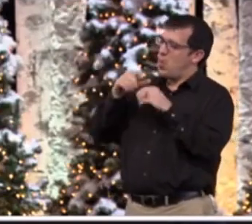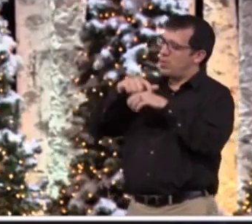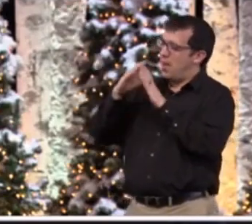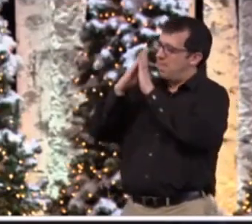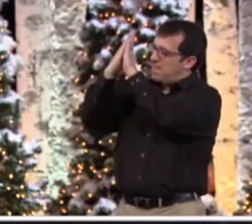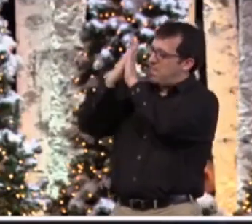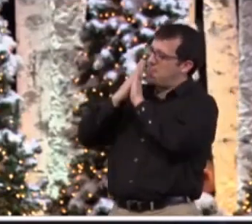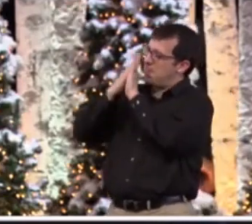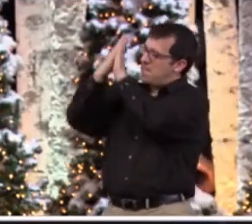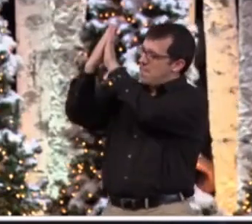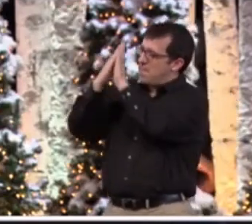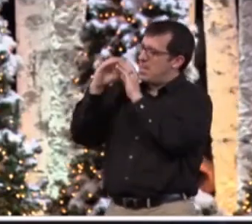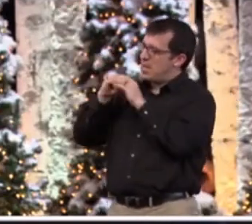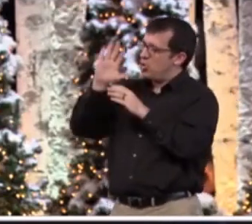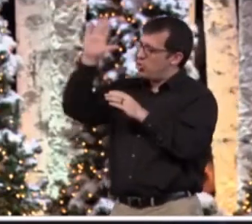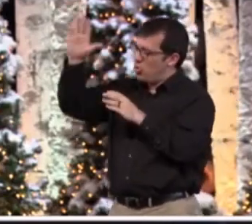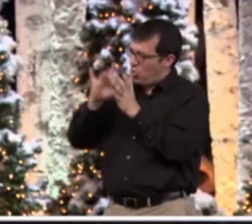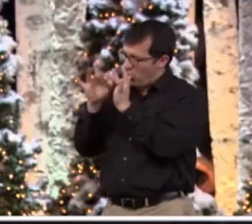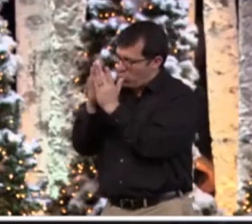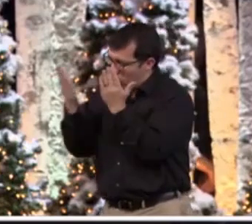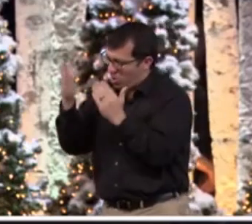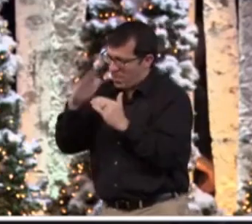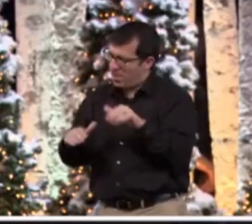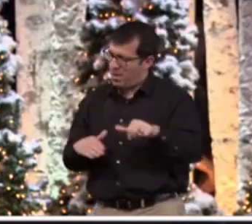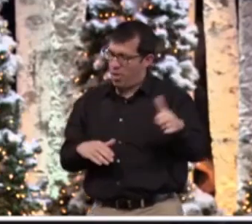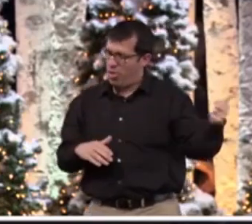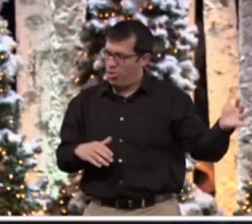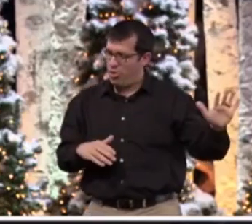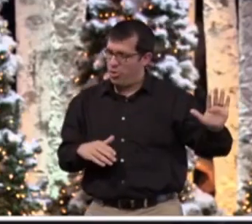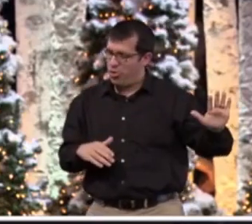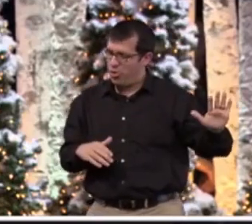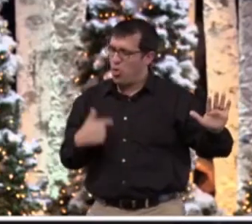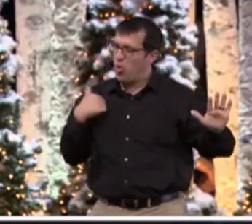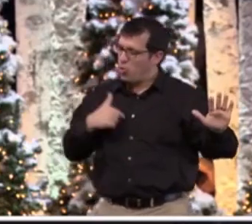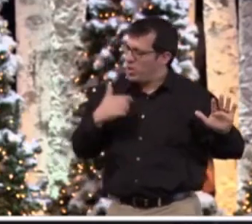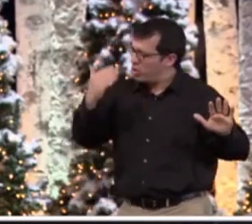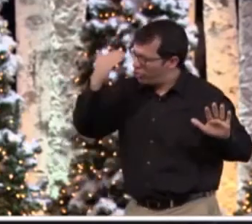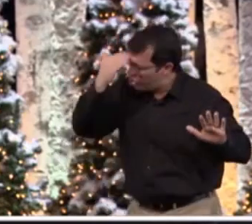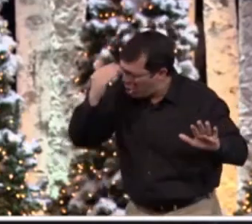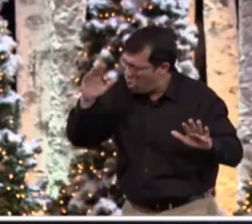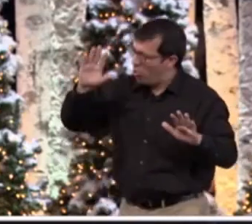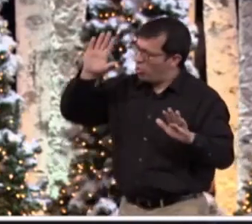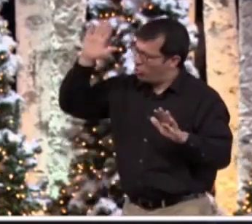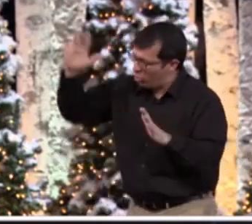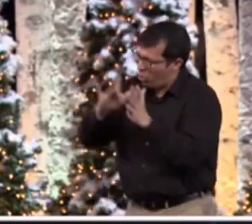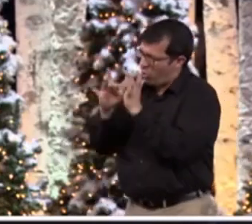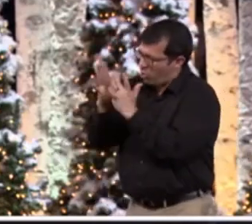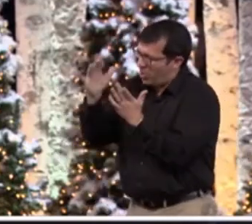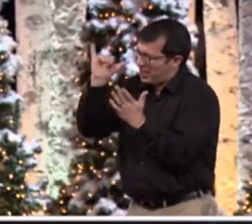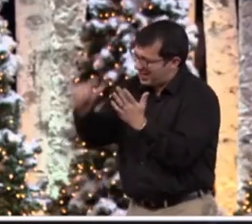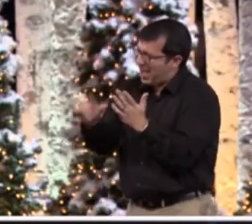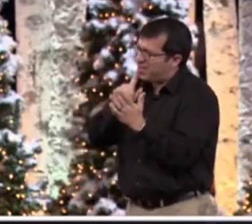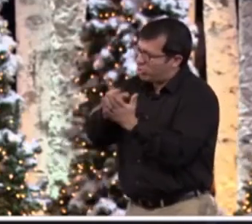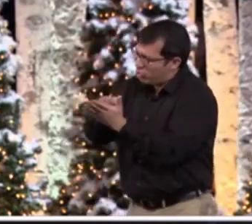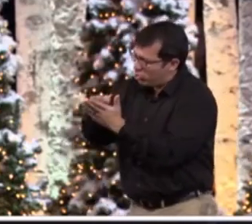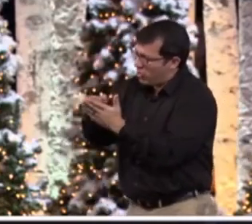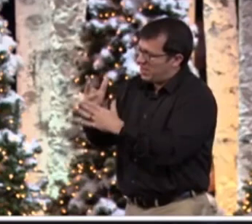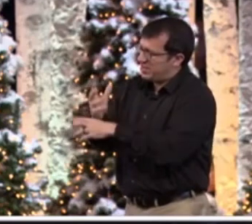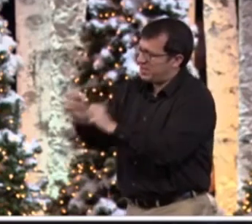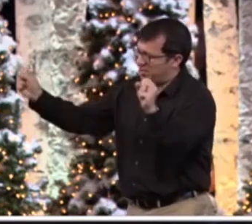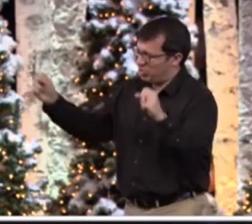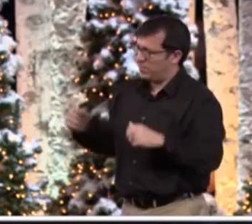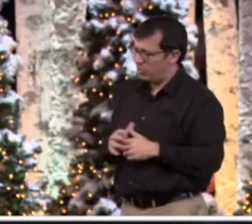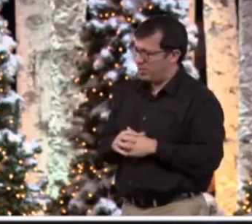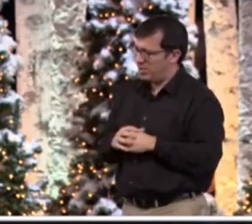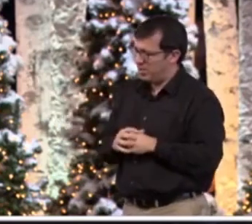सहायता गर्नुहोस्। हामीले अन्य कुराहरूमा भन्दा बढी तपाईँको वचनको सत्यतामा समय बिताउन सकौँ, ताकि हामी तपाईँको वचन